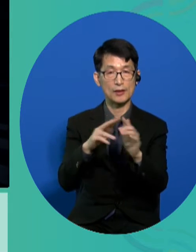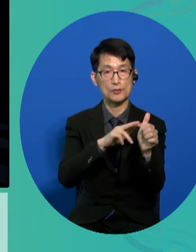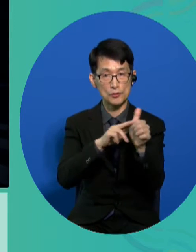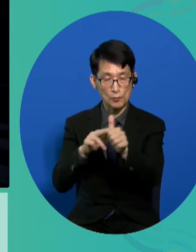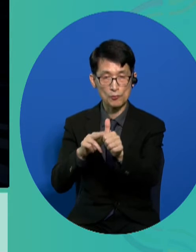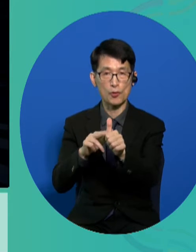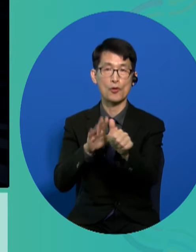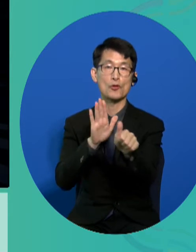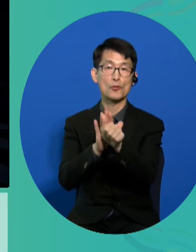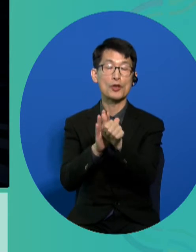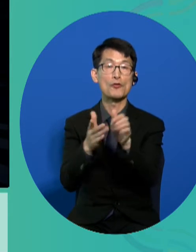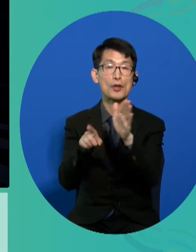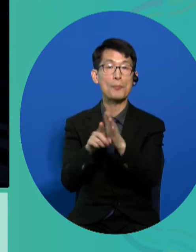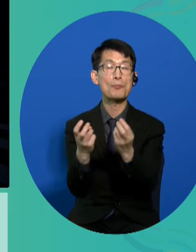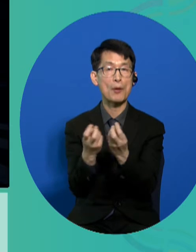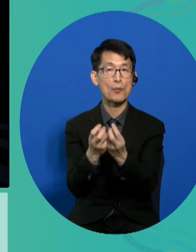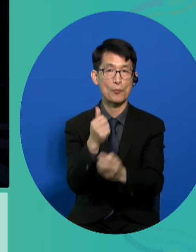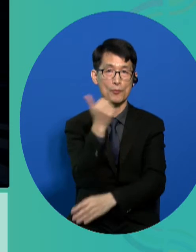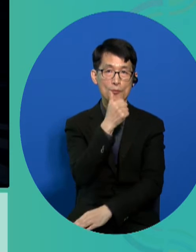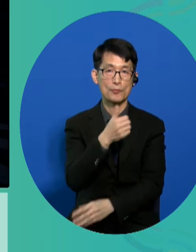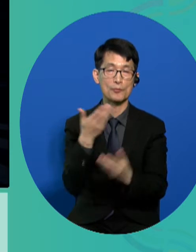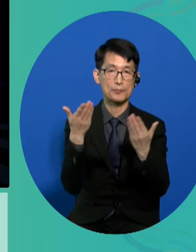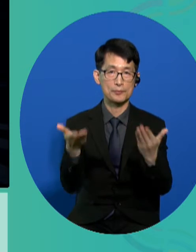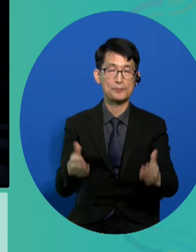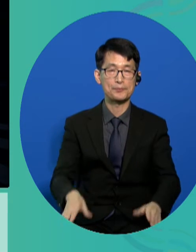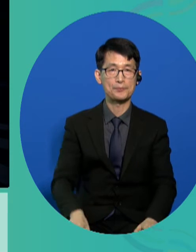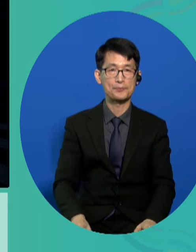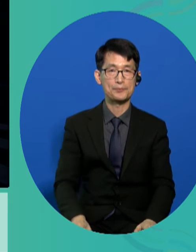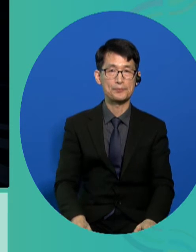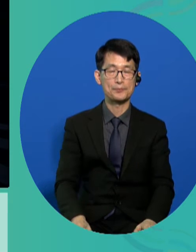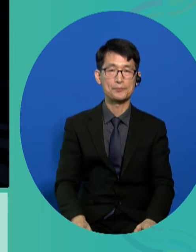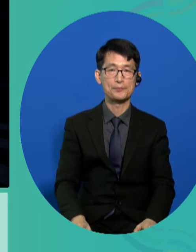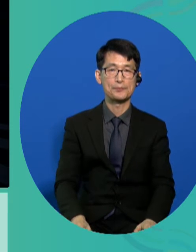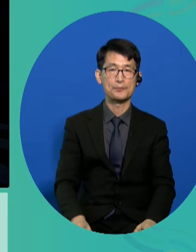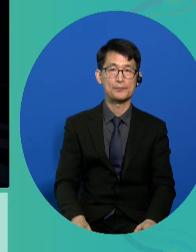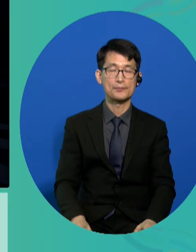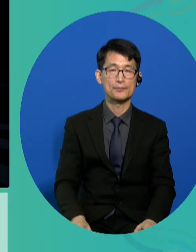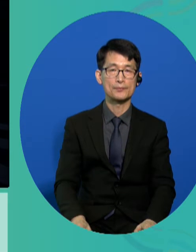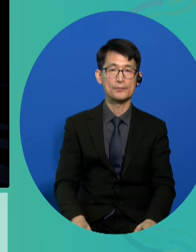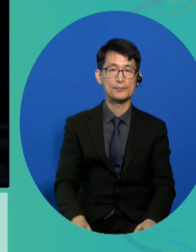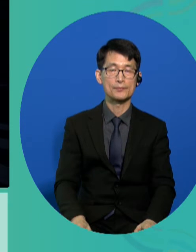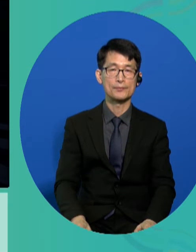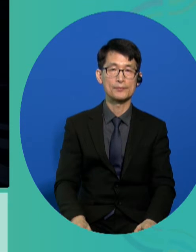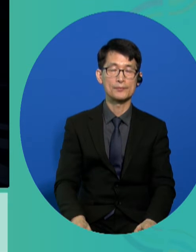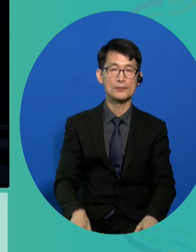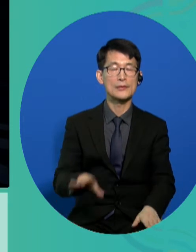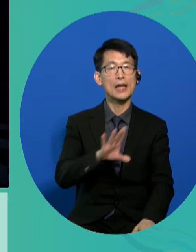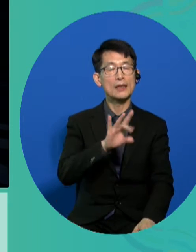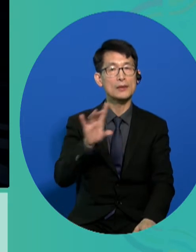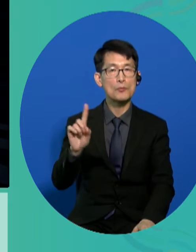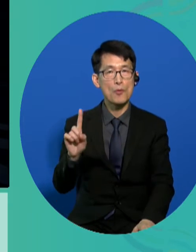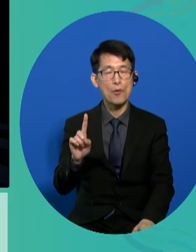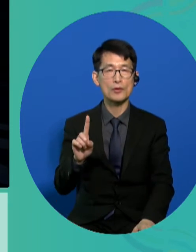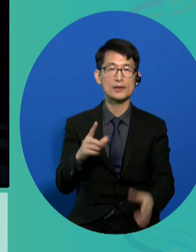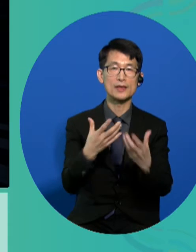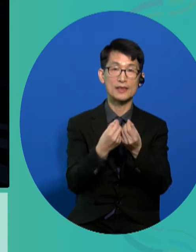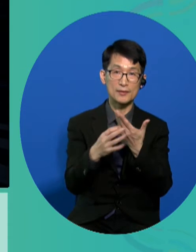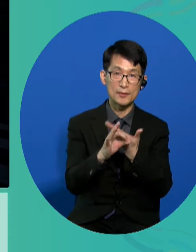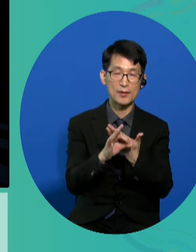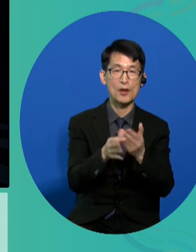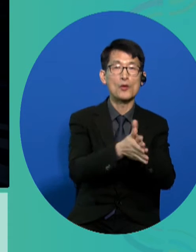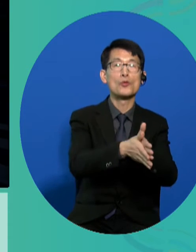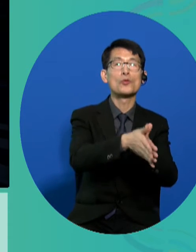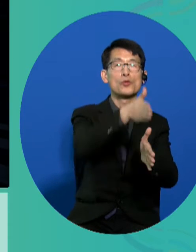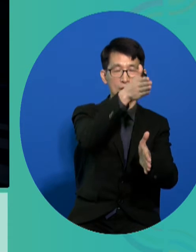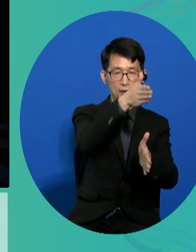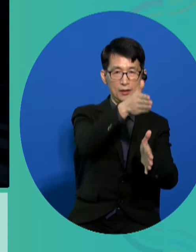하도록 하겠습니다. 먼저 전 세계 도시들과 함께하고 있는 몇 가지 활동부터 소개하도록 하겠습니다. 제가 종종 도시와 관련된